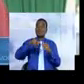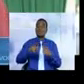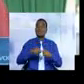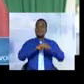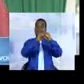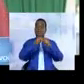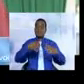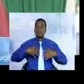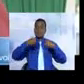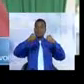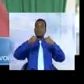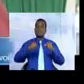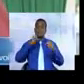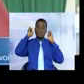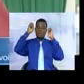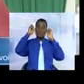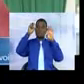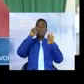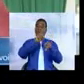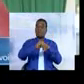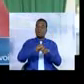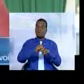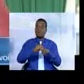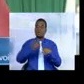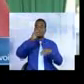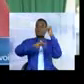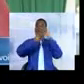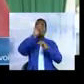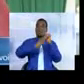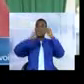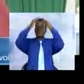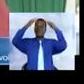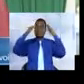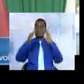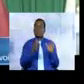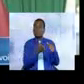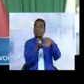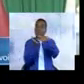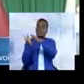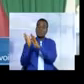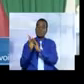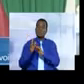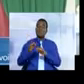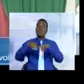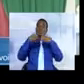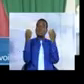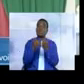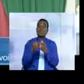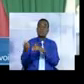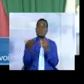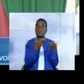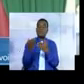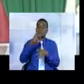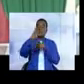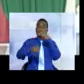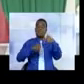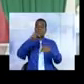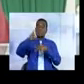santé, l'éducation, la réhabilitation et la construction des infrastructures, l'équipement des services